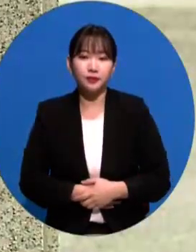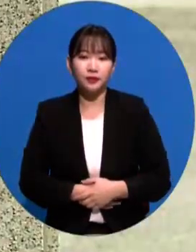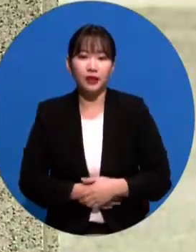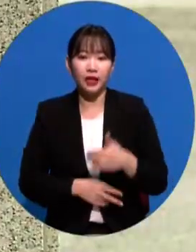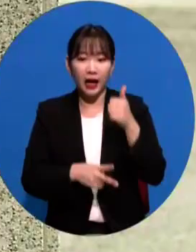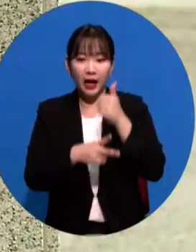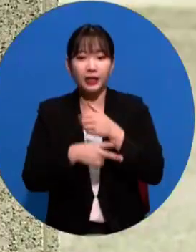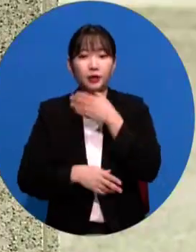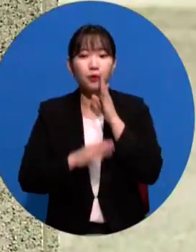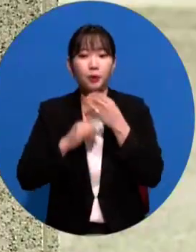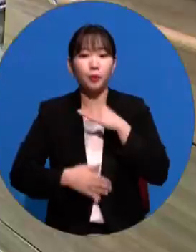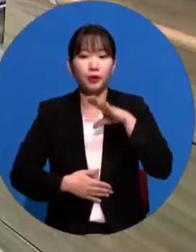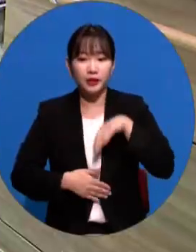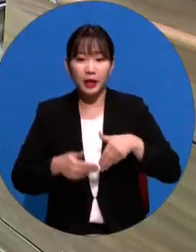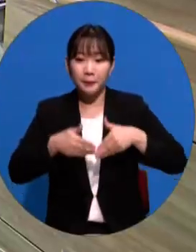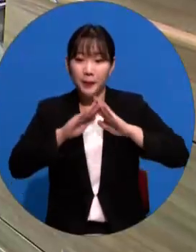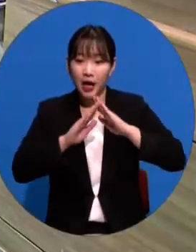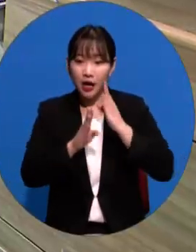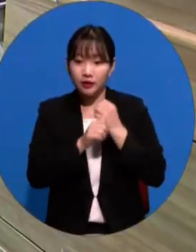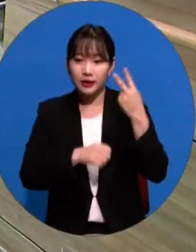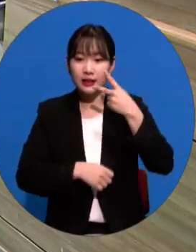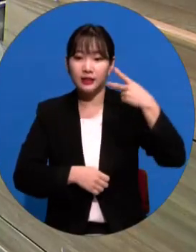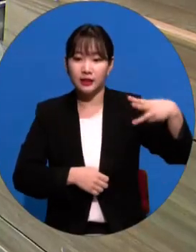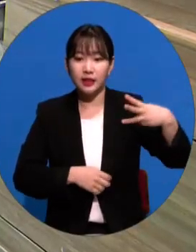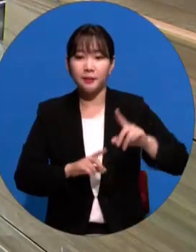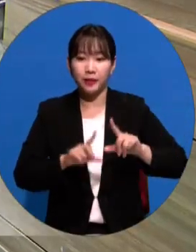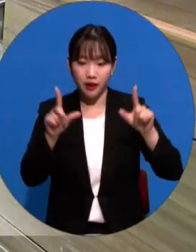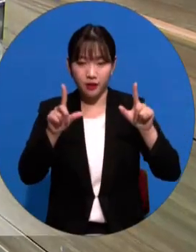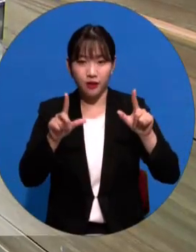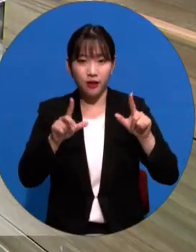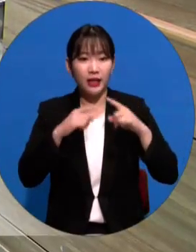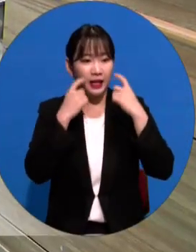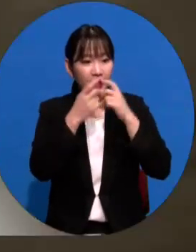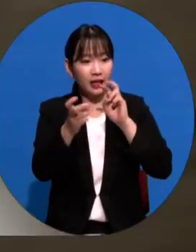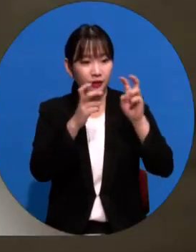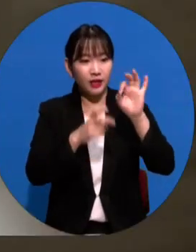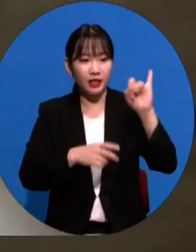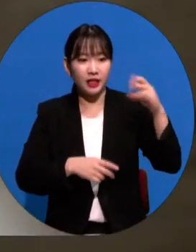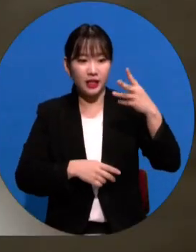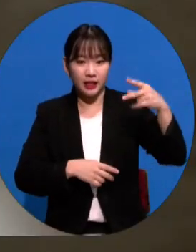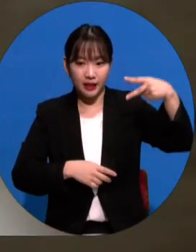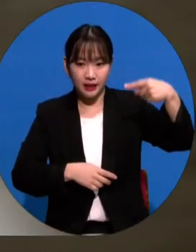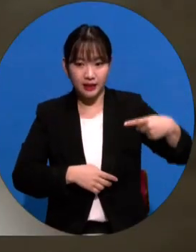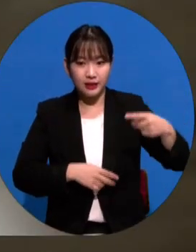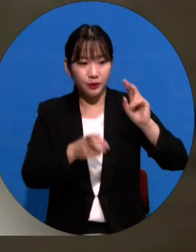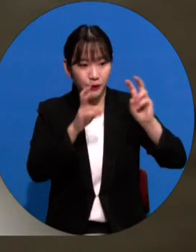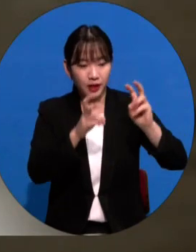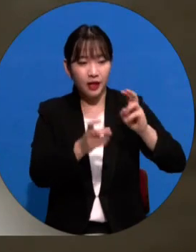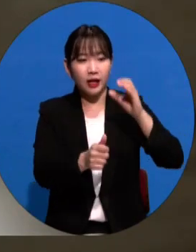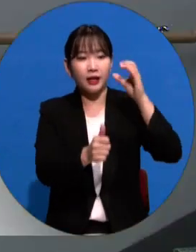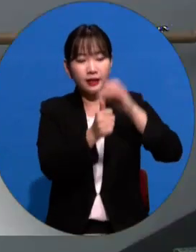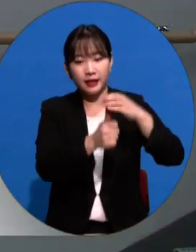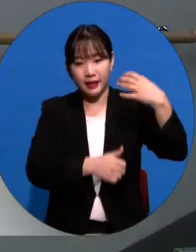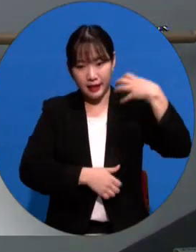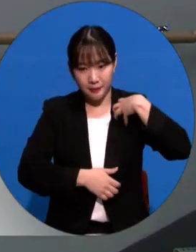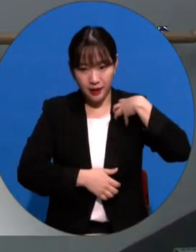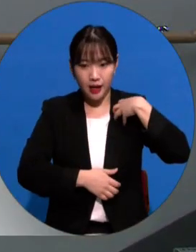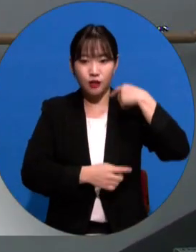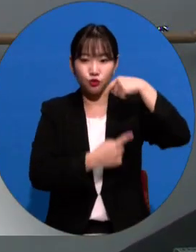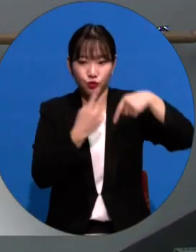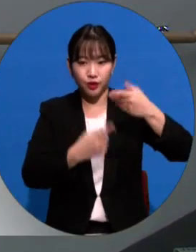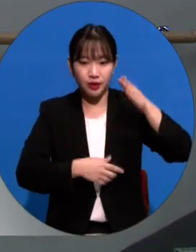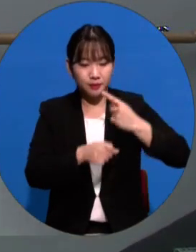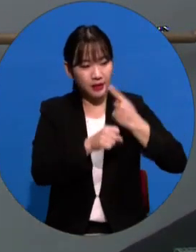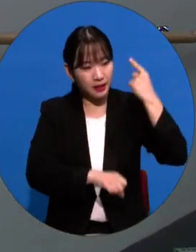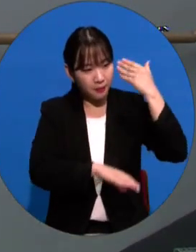하당 노인복지관이 개관한 건 지난 2003년. 그동안 민간 기업인 이랜드 복지재단이 위탁 운영해 왔지만 작년 말로